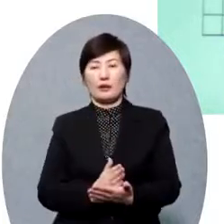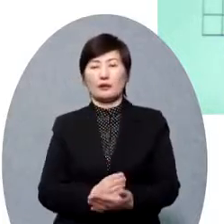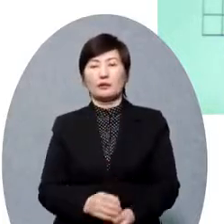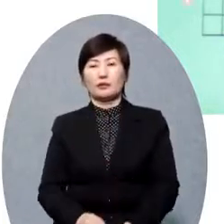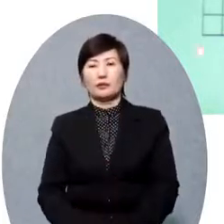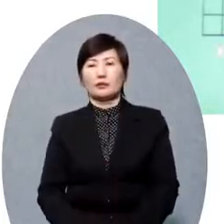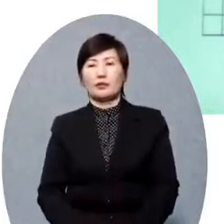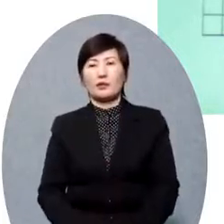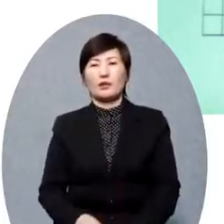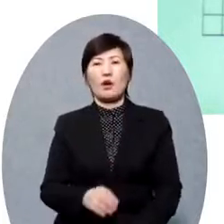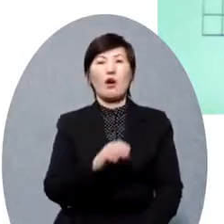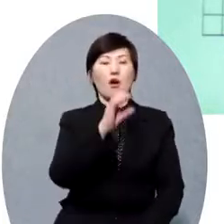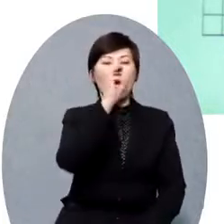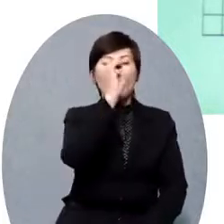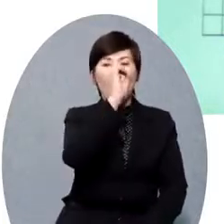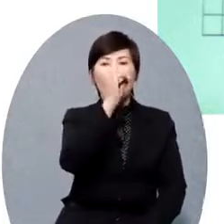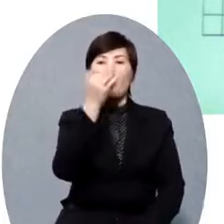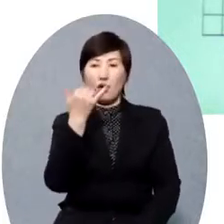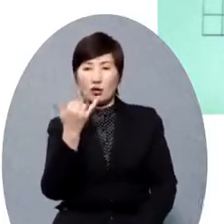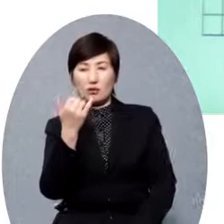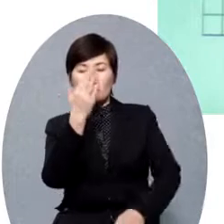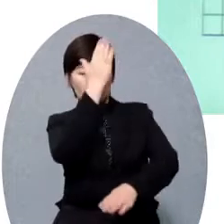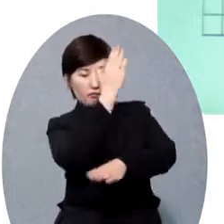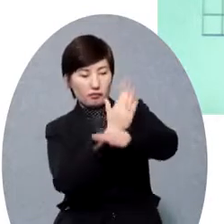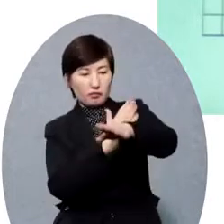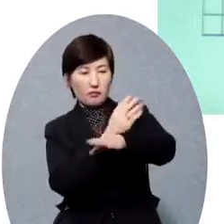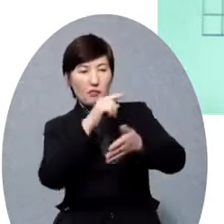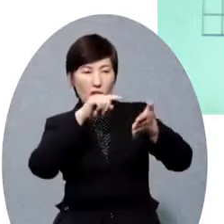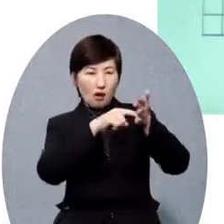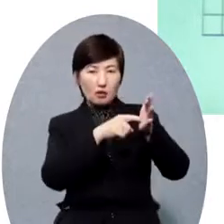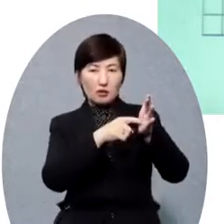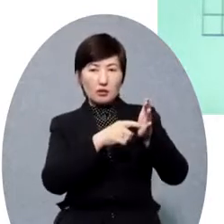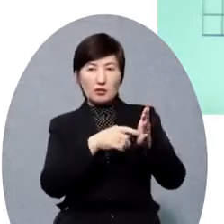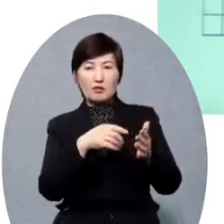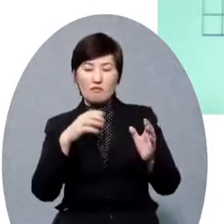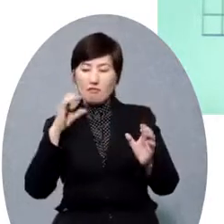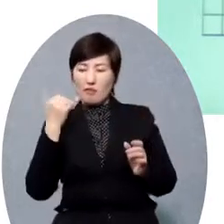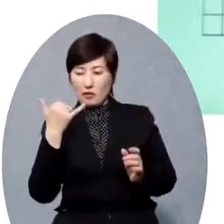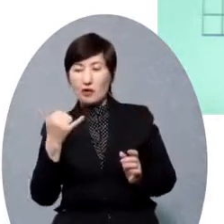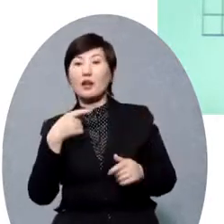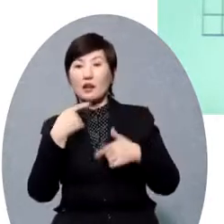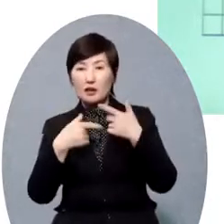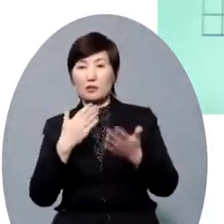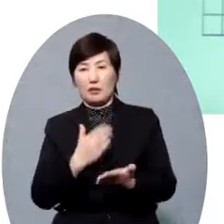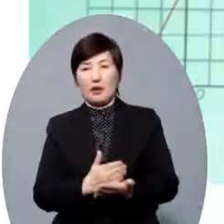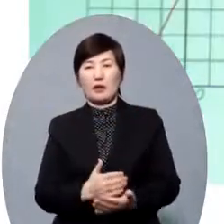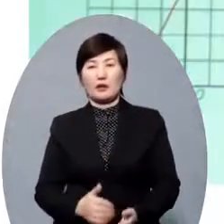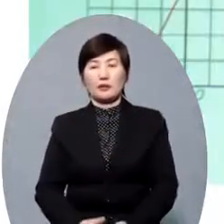байгаа. Энэ 4 гэдэг нь бол OY тэнхлэгийн огтлцлын цэгийн Y-ийн координатыг хэлж байгаа